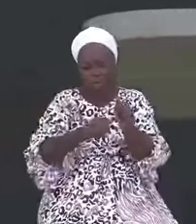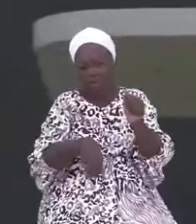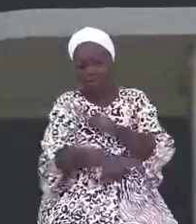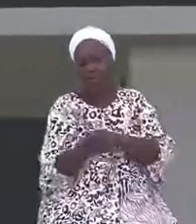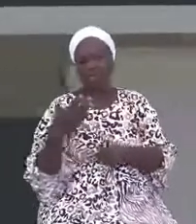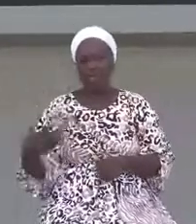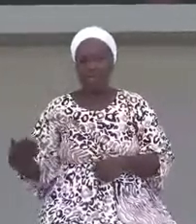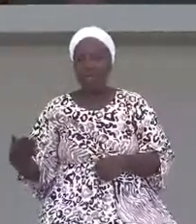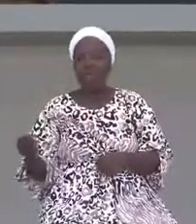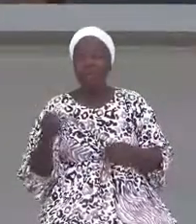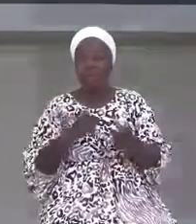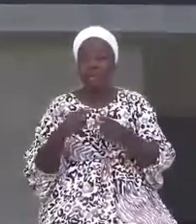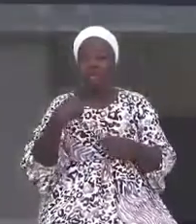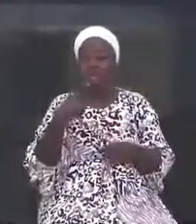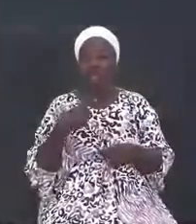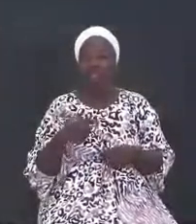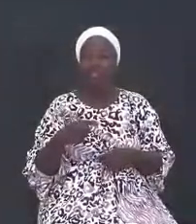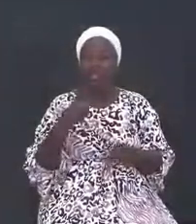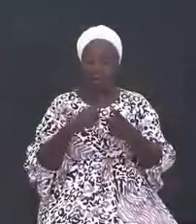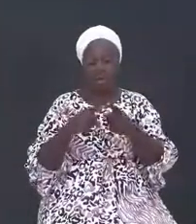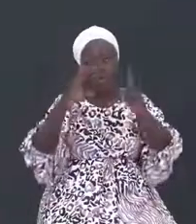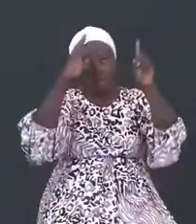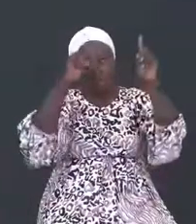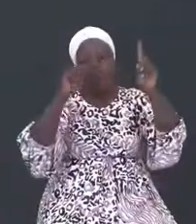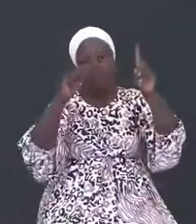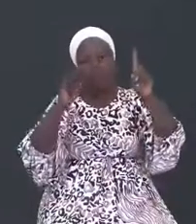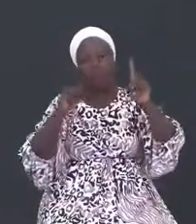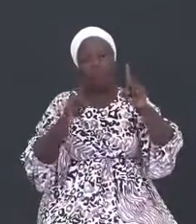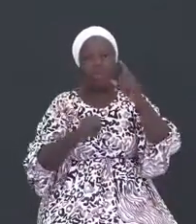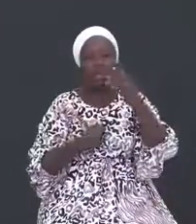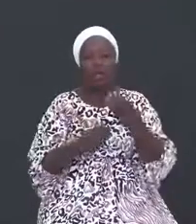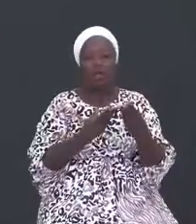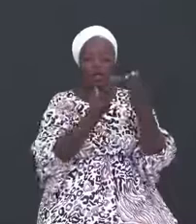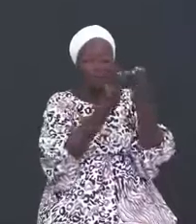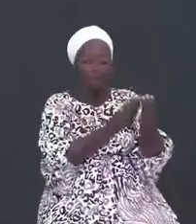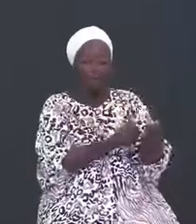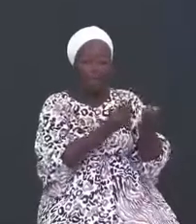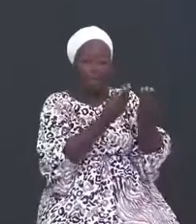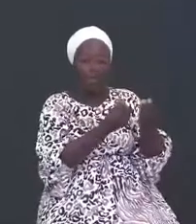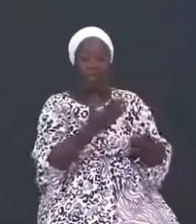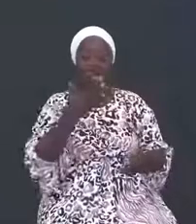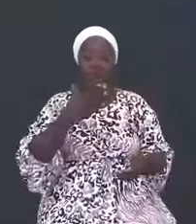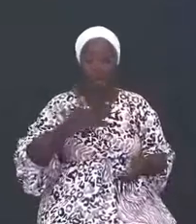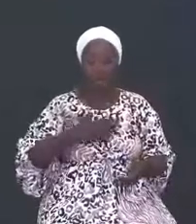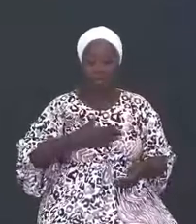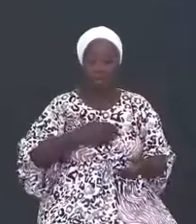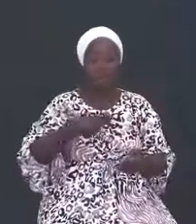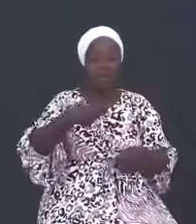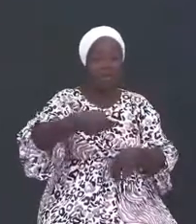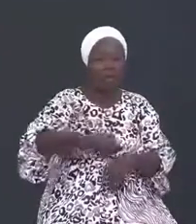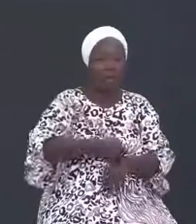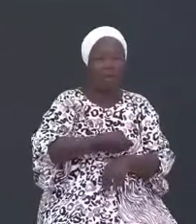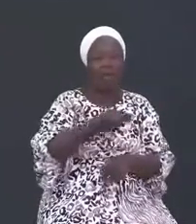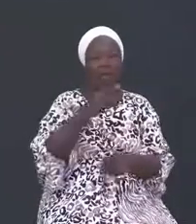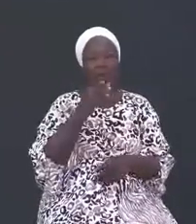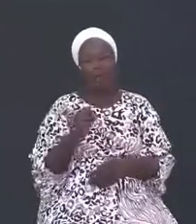il dit il lui dit père mes agneaux je prie que notre amour